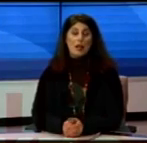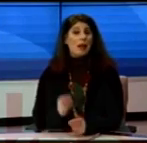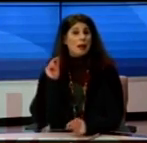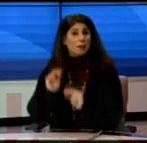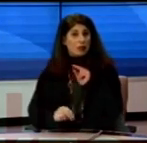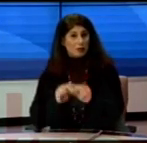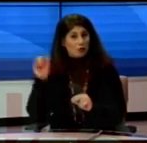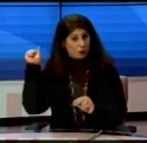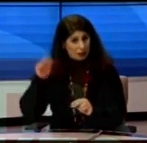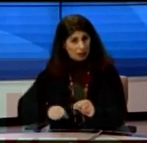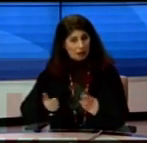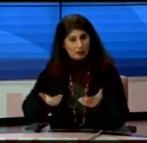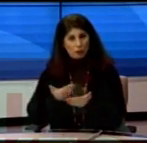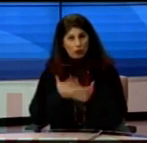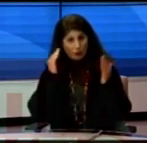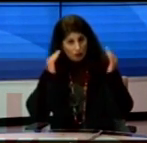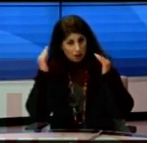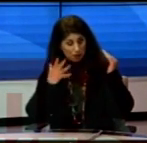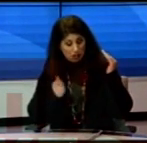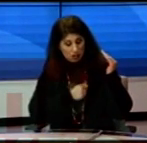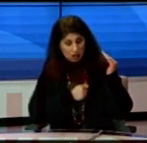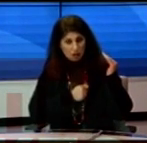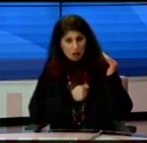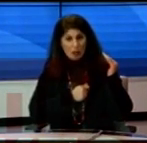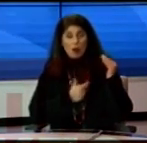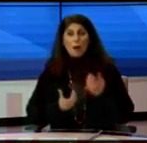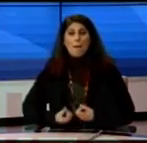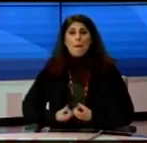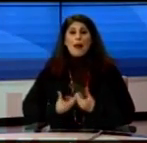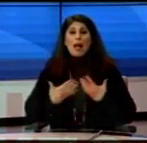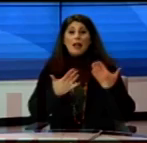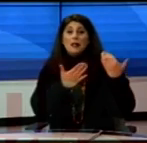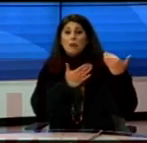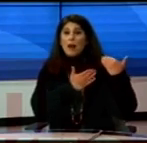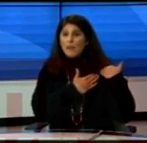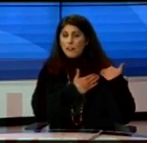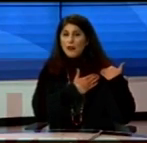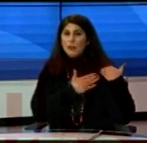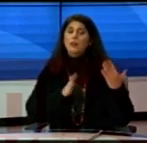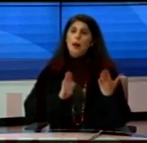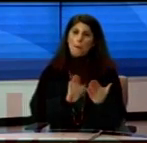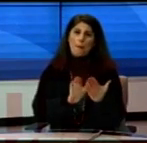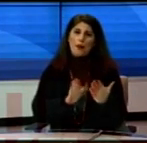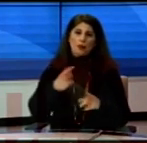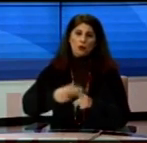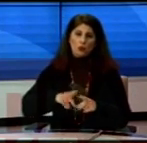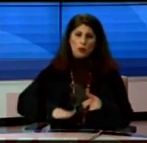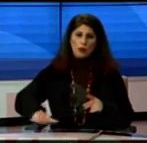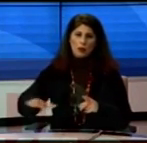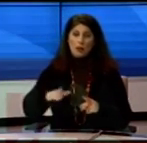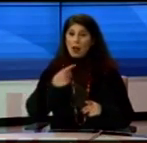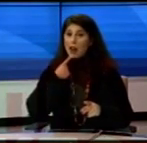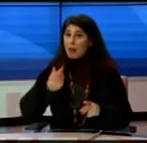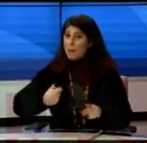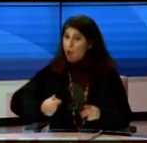Ψηφίζουμε υπέρ της πρότασης της πιστείας με αίσθημα ευθύνης και συνέπειας απέναντι στον ελληνικό λαό. Λέμε